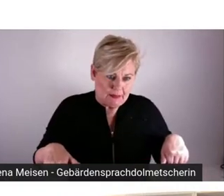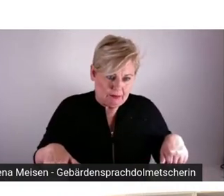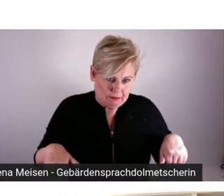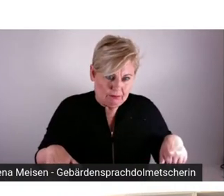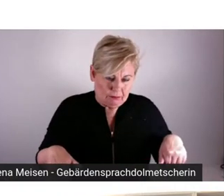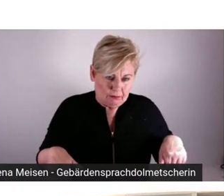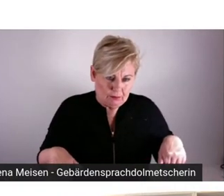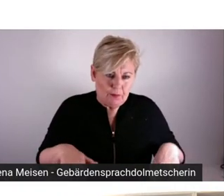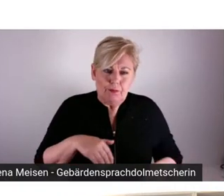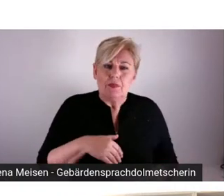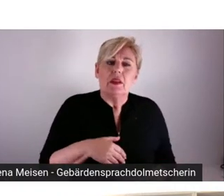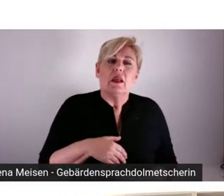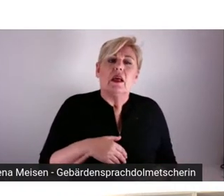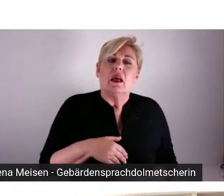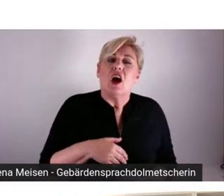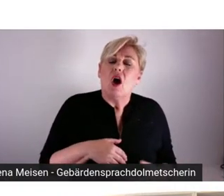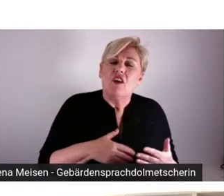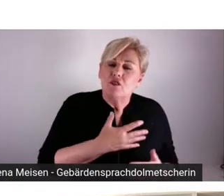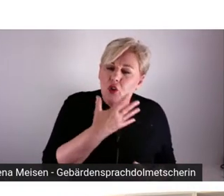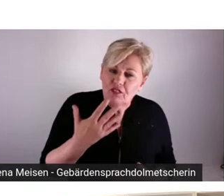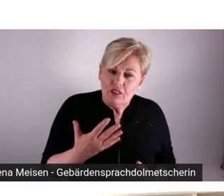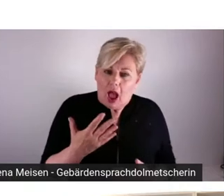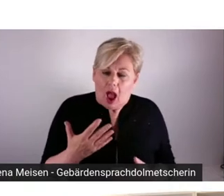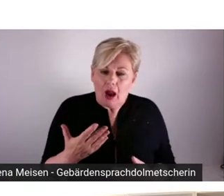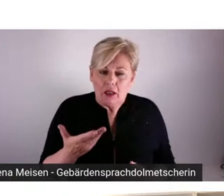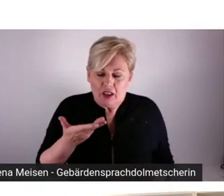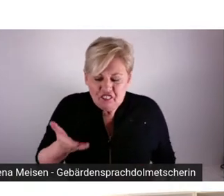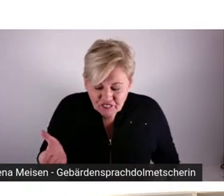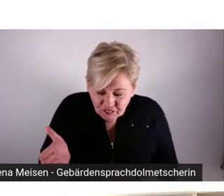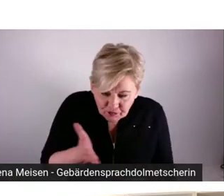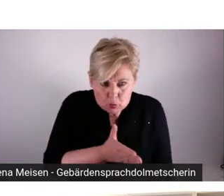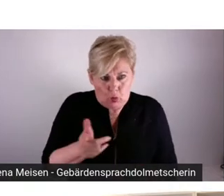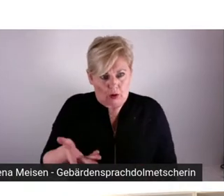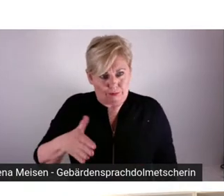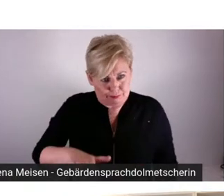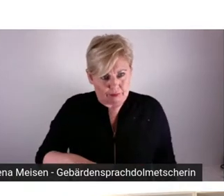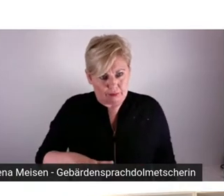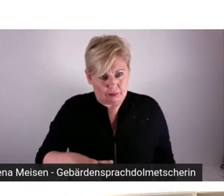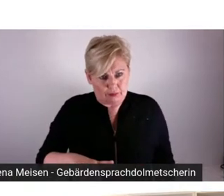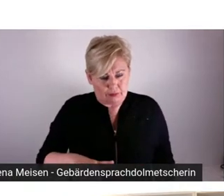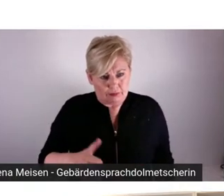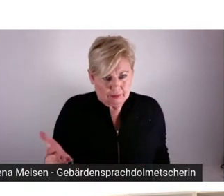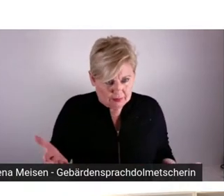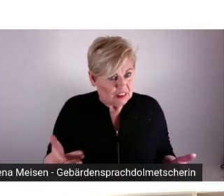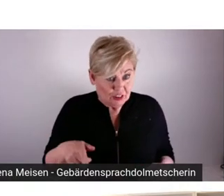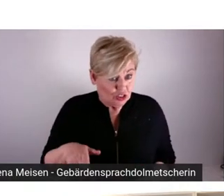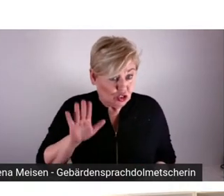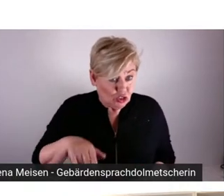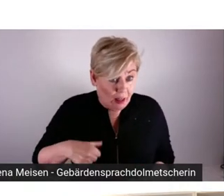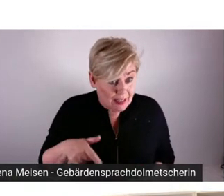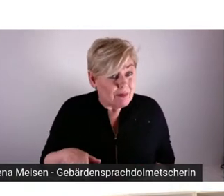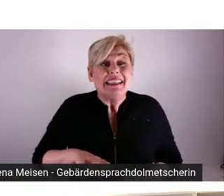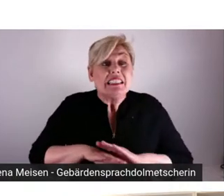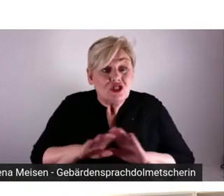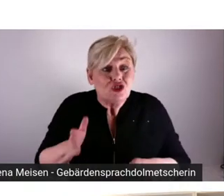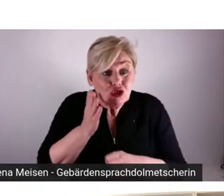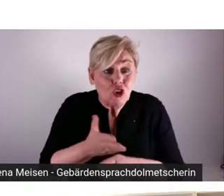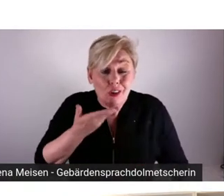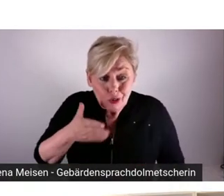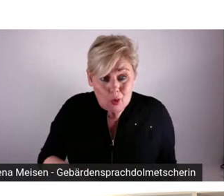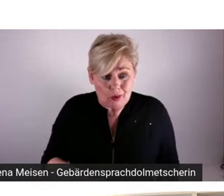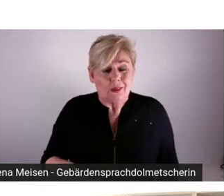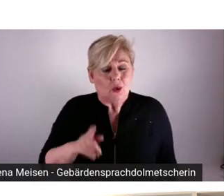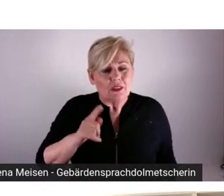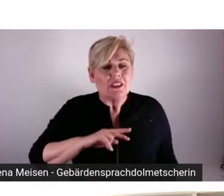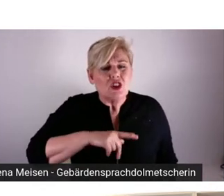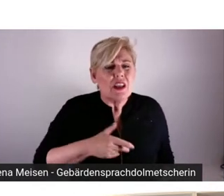leben, sondern überhaupt nicht leben. Und zudem Menschen aus den ärmeren Sozialschichten im Durchschnitt auch noch 3,5 Jahre